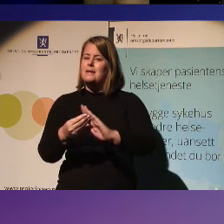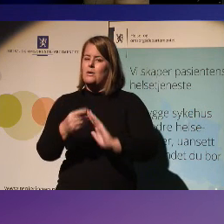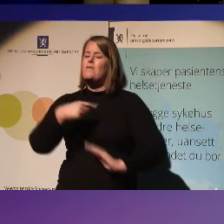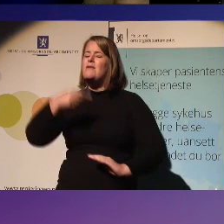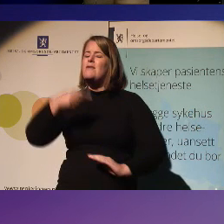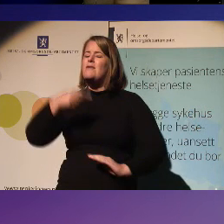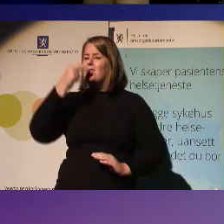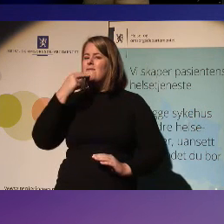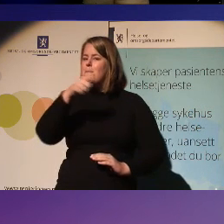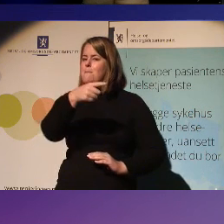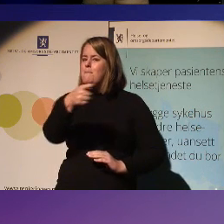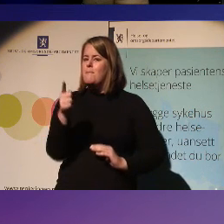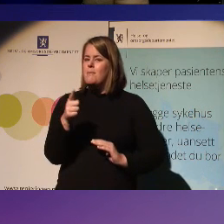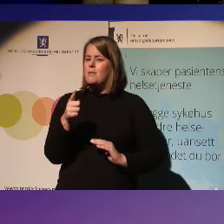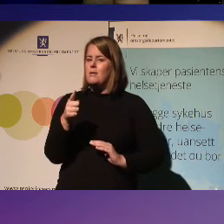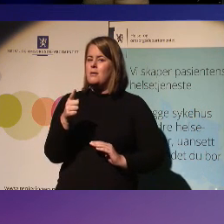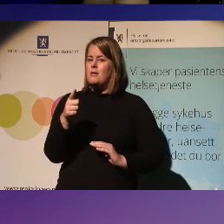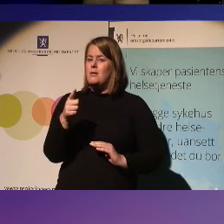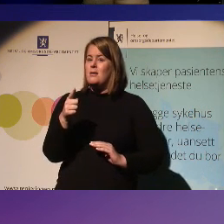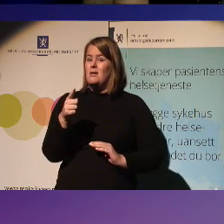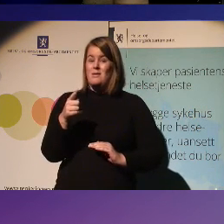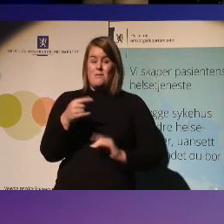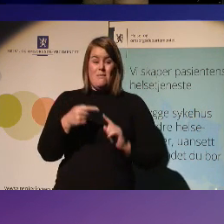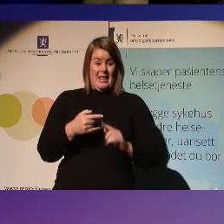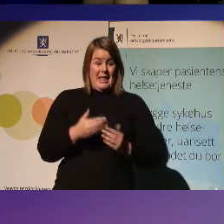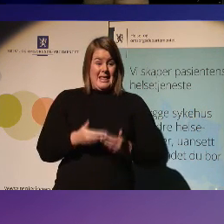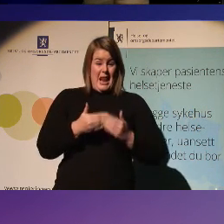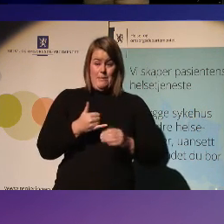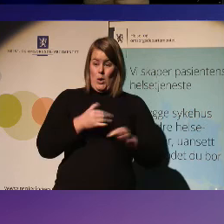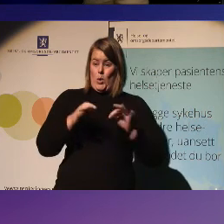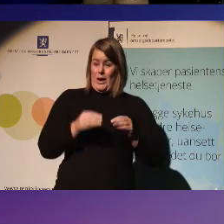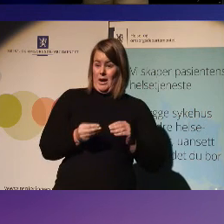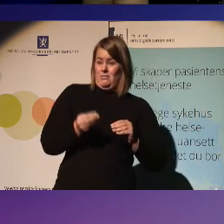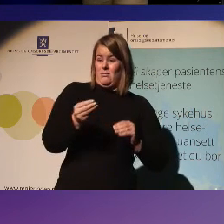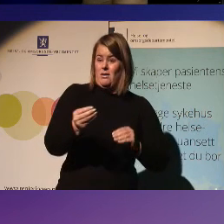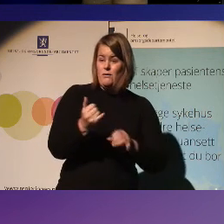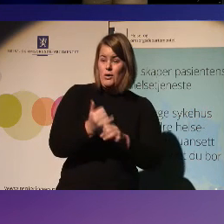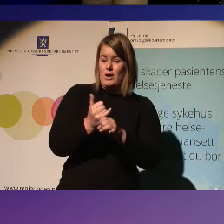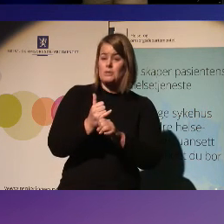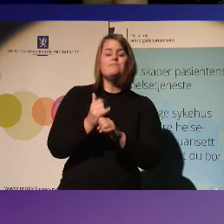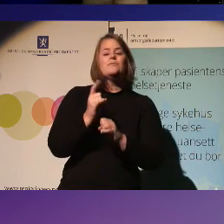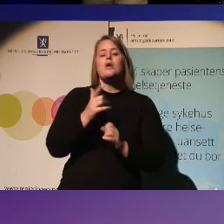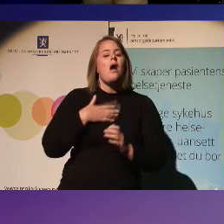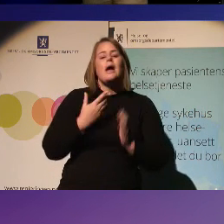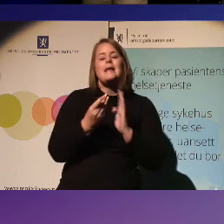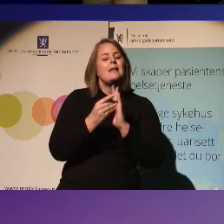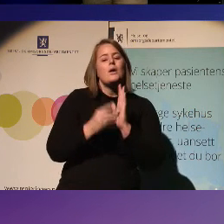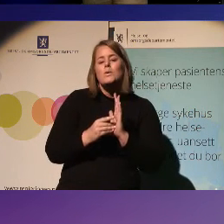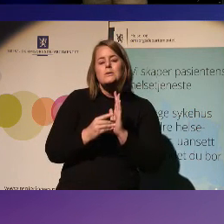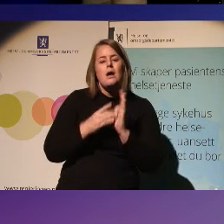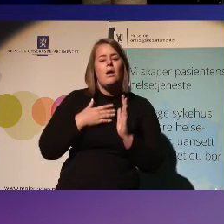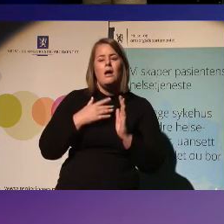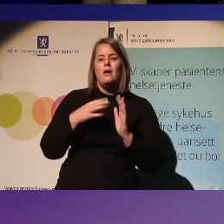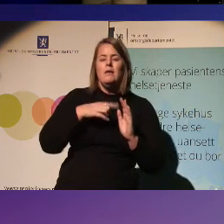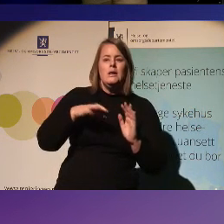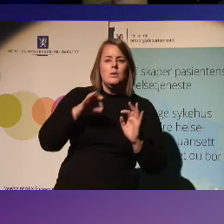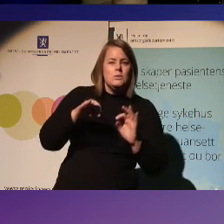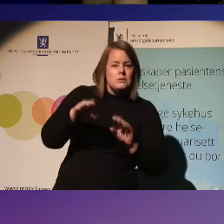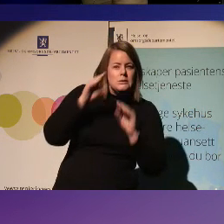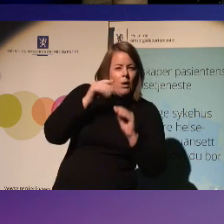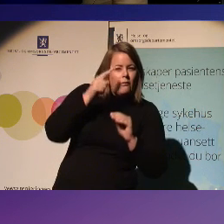også, men vi får ikke koordinert hjelpen til dem, fordi at de ikke har en diagnose, fordi at vi ikke fanger dem opp, fordi at vi ikke oppdager, vi ikke sikre